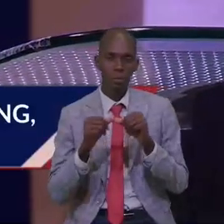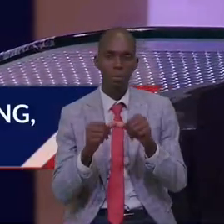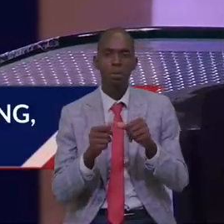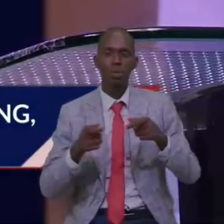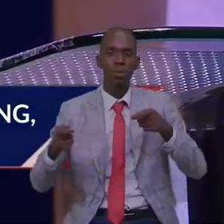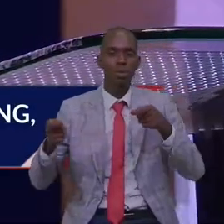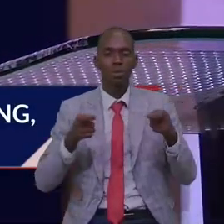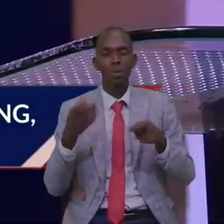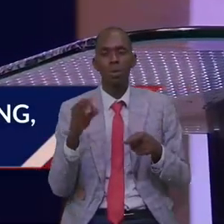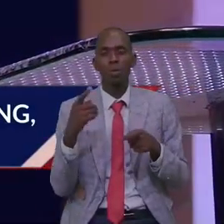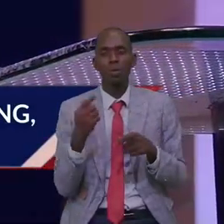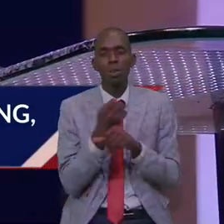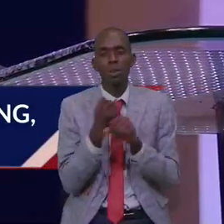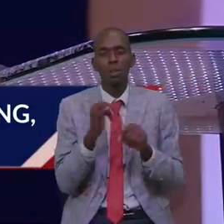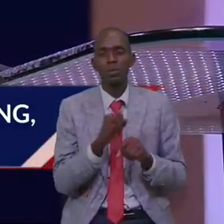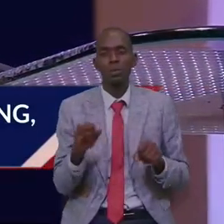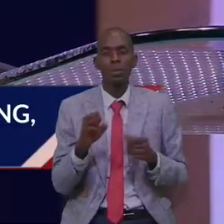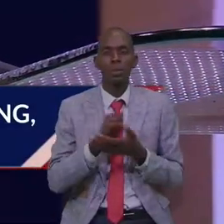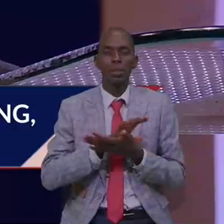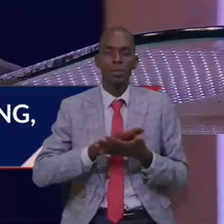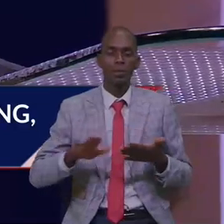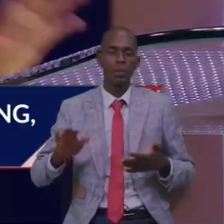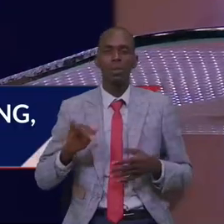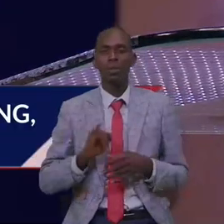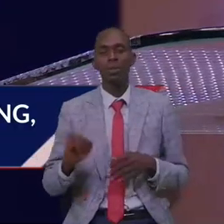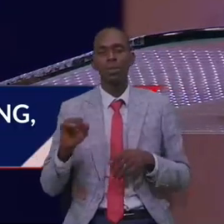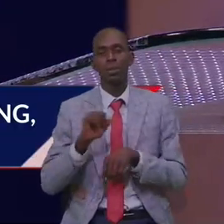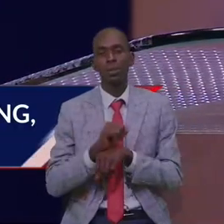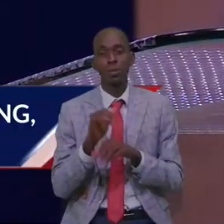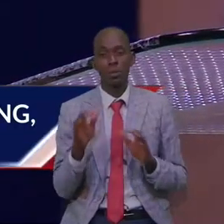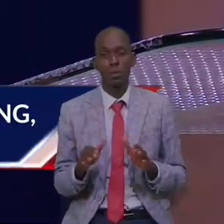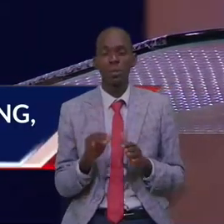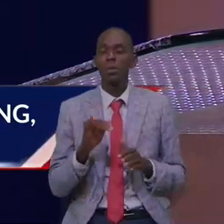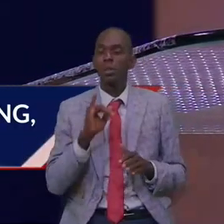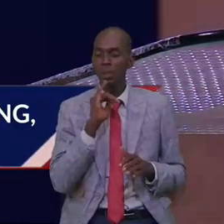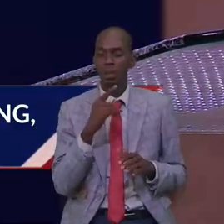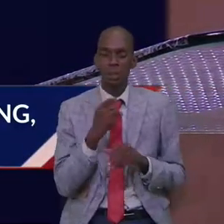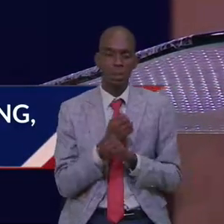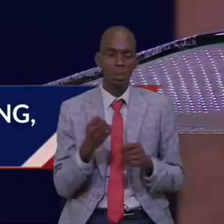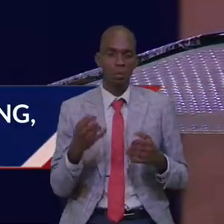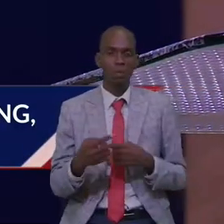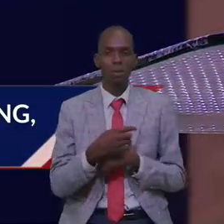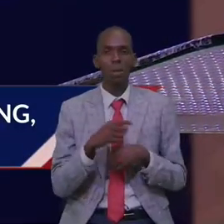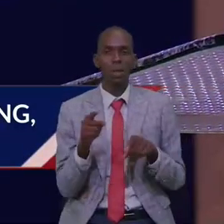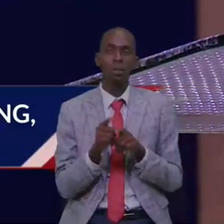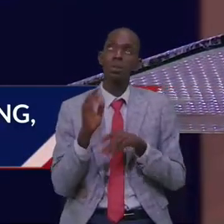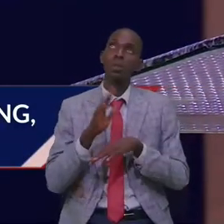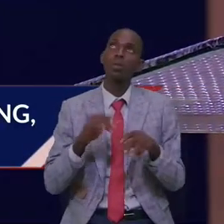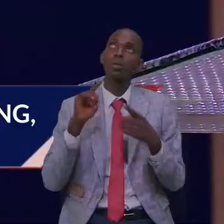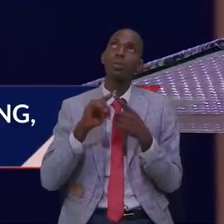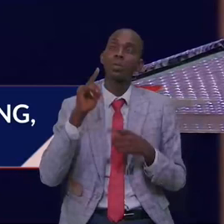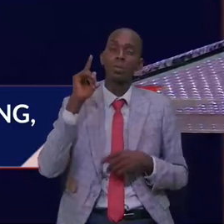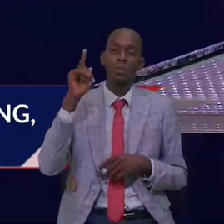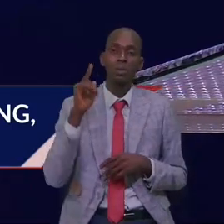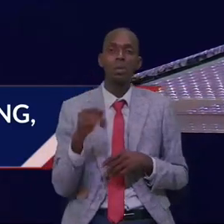de la pierre qui sauve et qui sanctifie. Il sauve aujourd'hui comme nous l'invoquons. Il sanctifie aujourd'hui comme